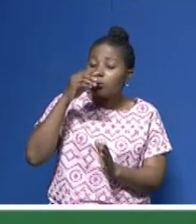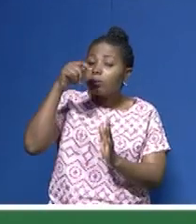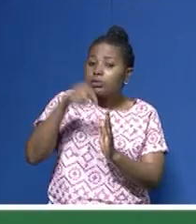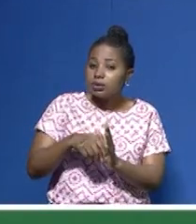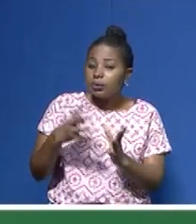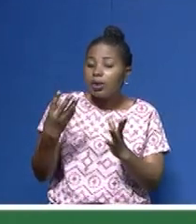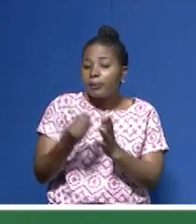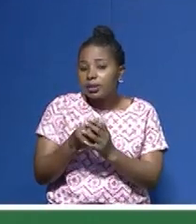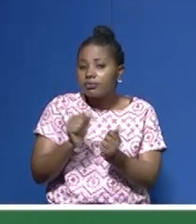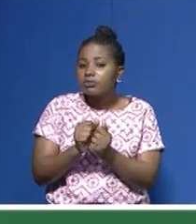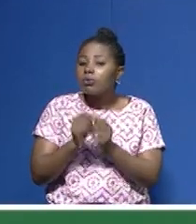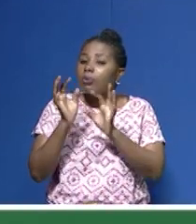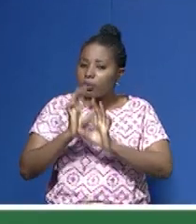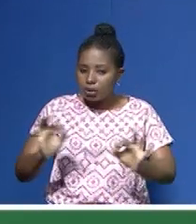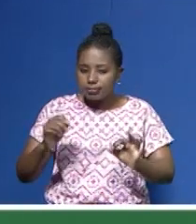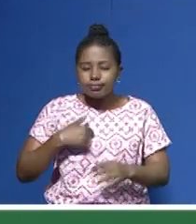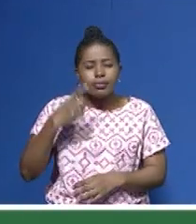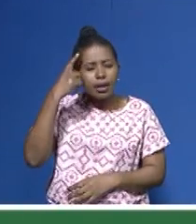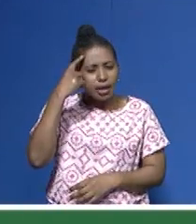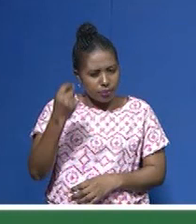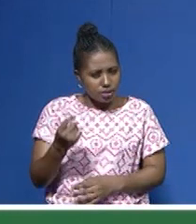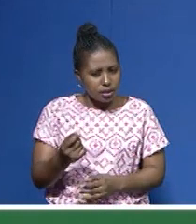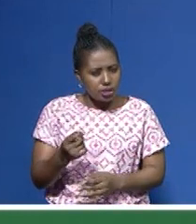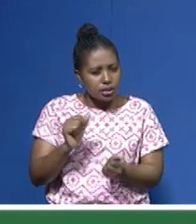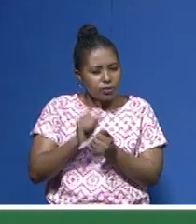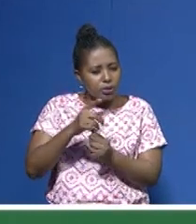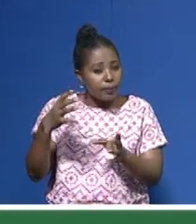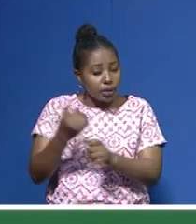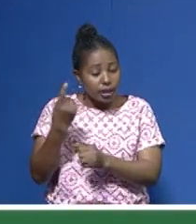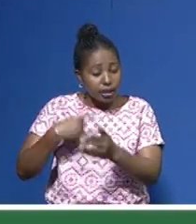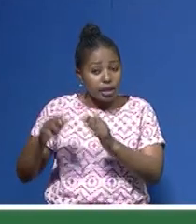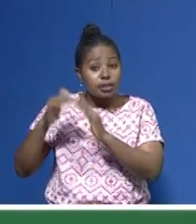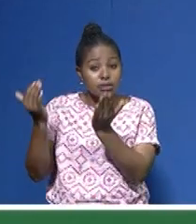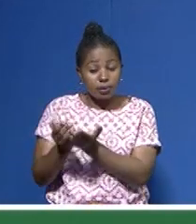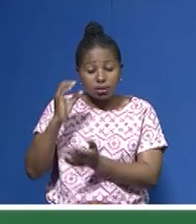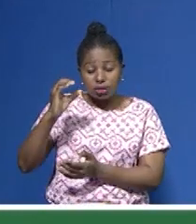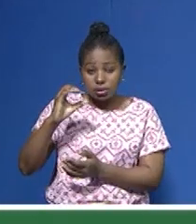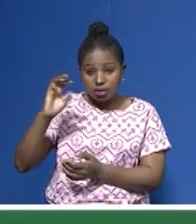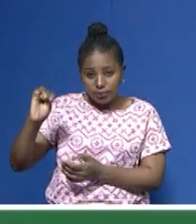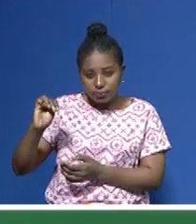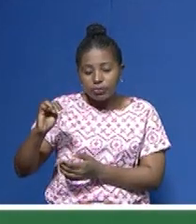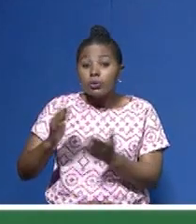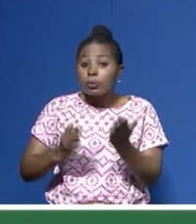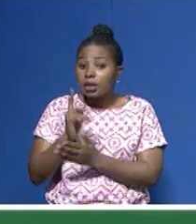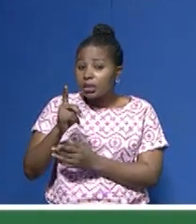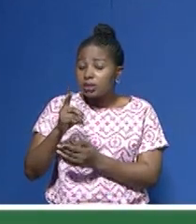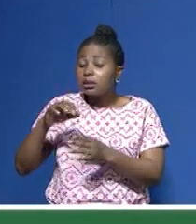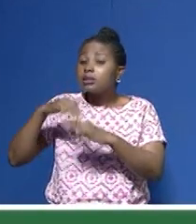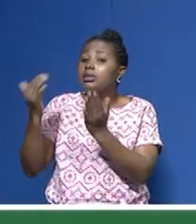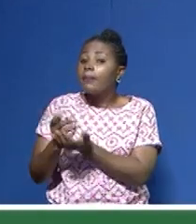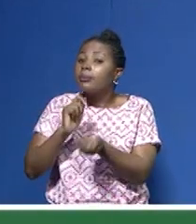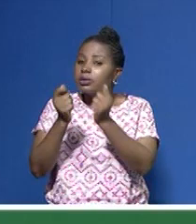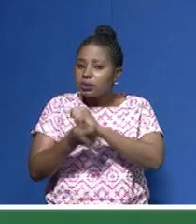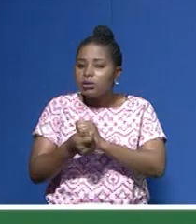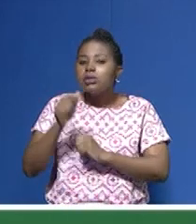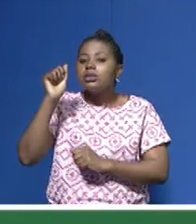bora ambacho kwa vyovyote vile ninaamini sasa kinaweza kupatikana ndani ya Chama cha Mapinduzi, kwa sababu kupitia Chama cha Mapinduzi huko ndiko